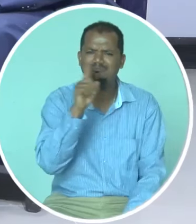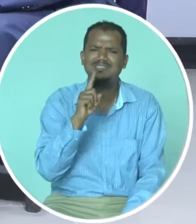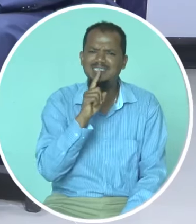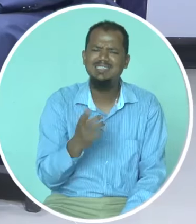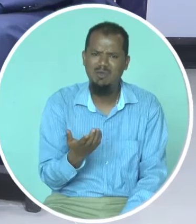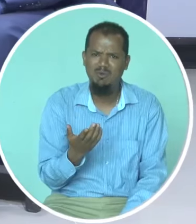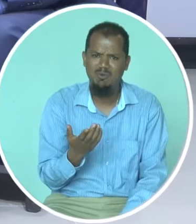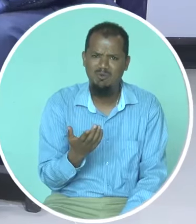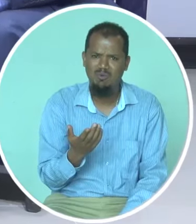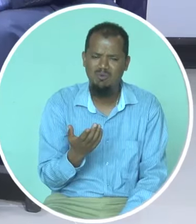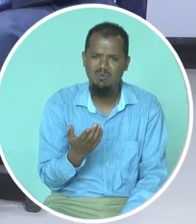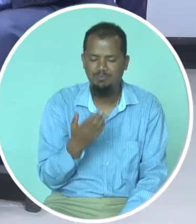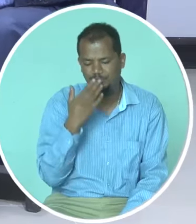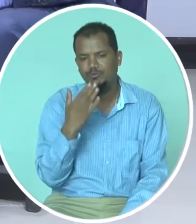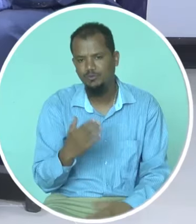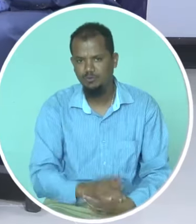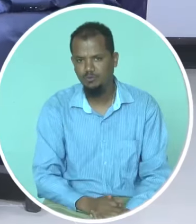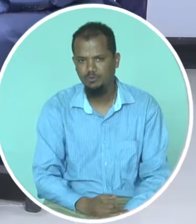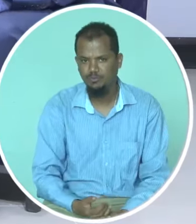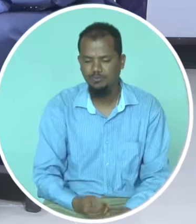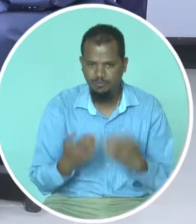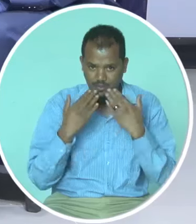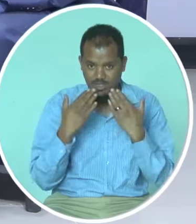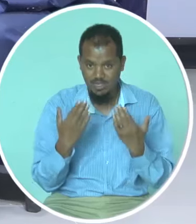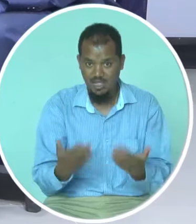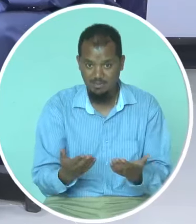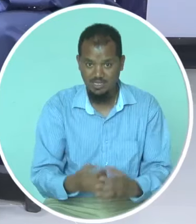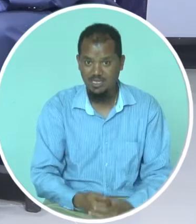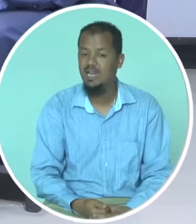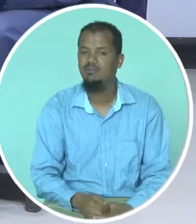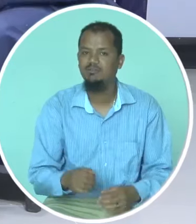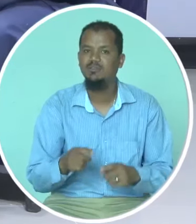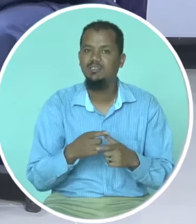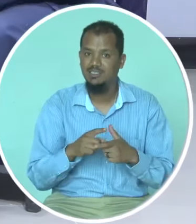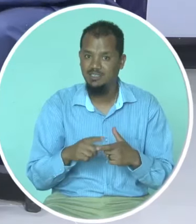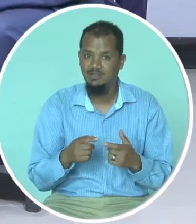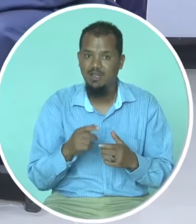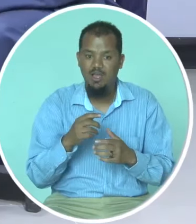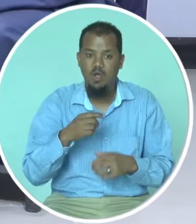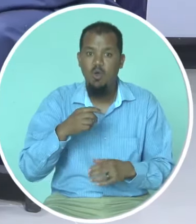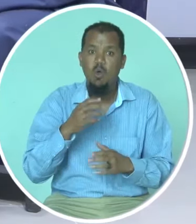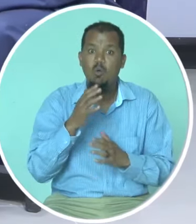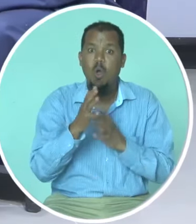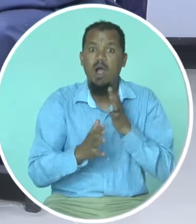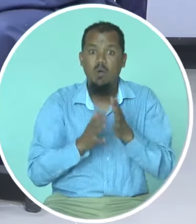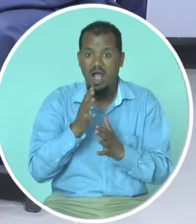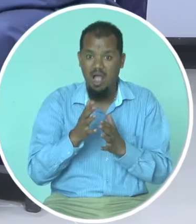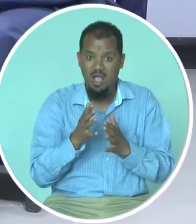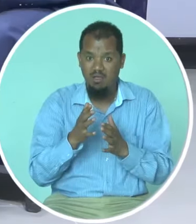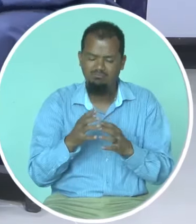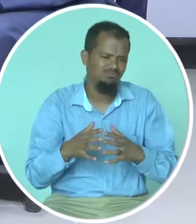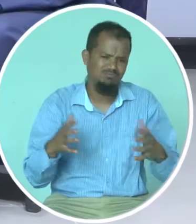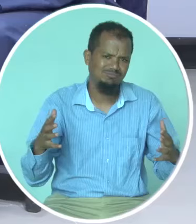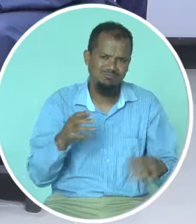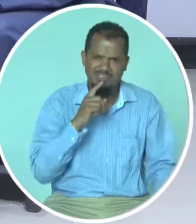ከዚህ እንጀምር አይደል? ጥሩ እሺ፣ አመሰግናለሁኝ። እንግዲህ ቋንቋ